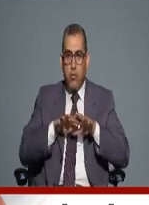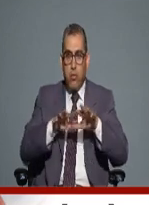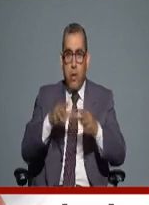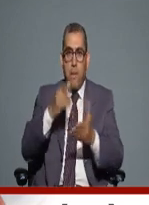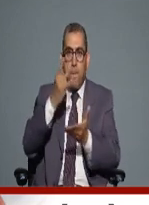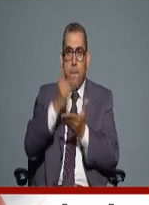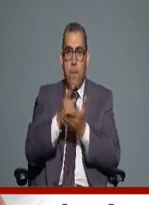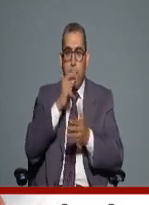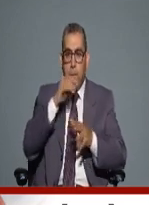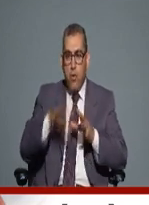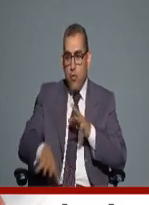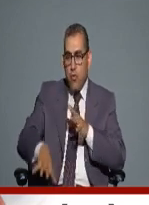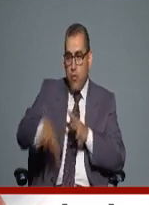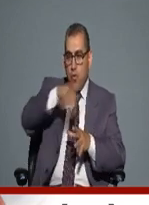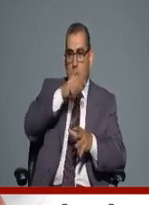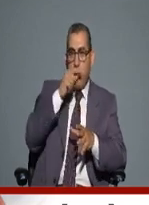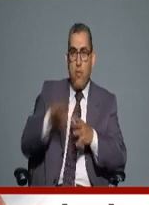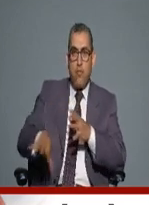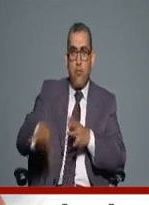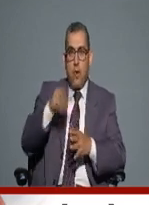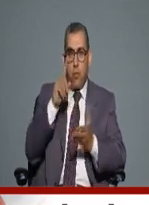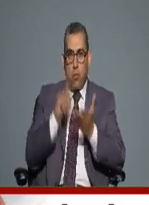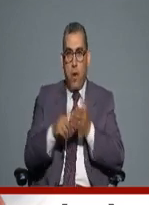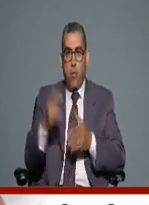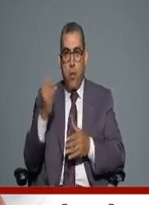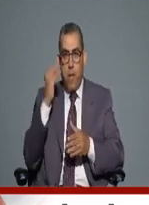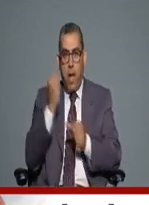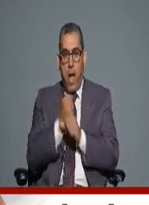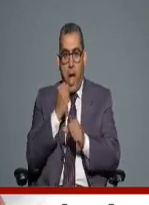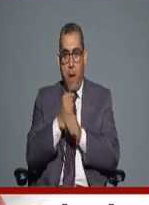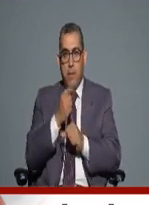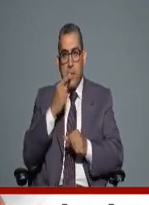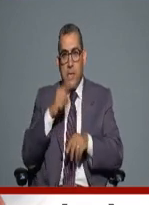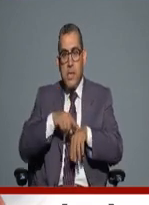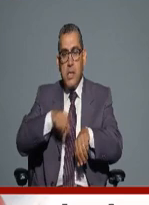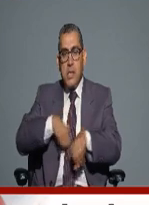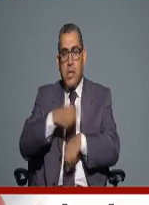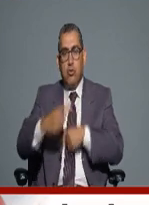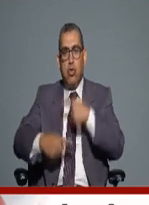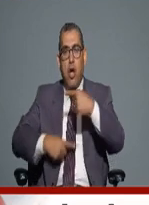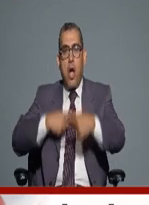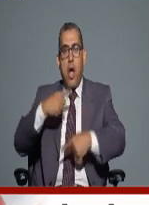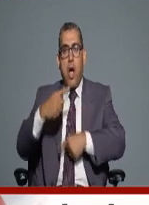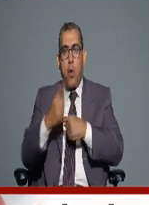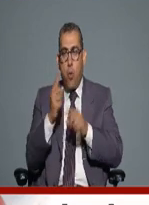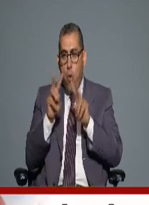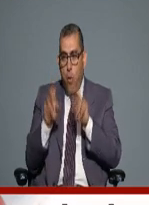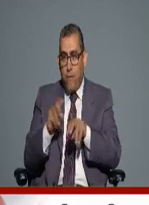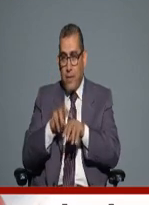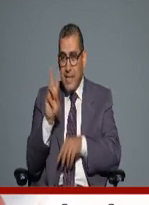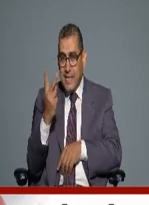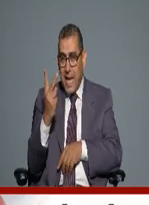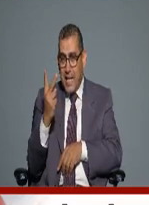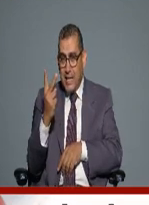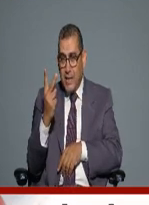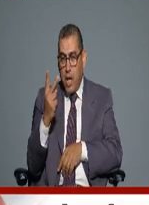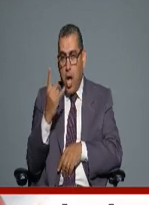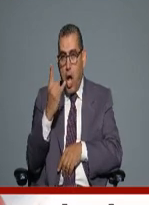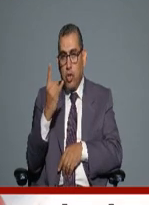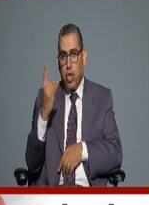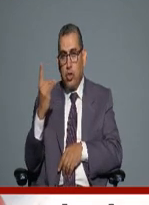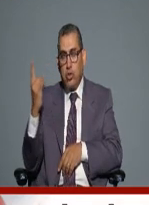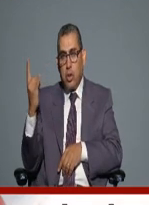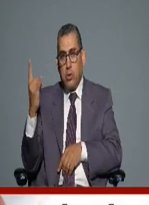الرفع. محطات الرفع دي لابد أن تعمل على مدار الساعة. المحطة اللي بتعطل ساعتين في عشرات وفي